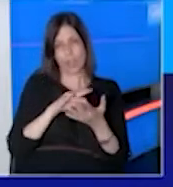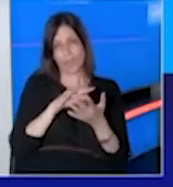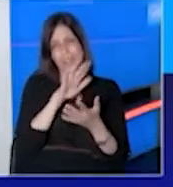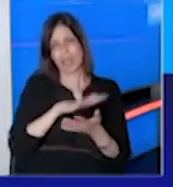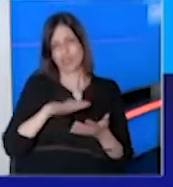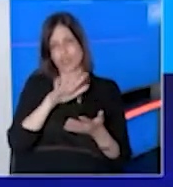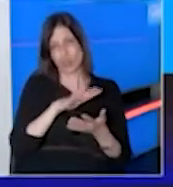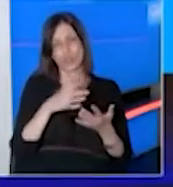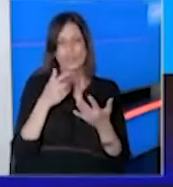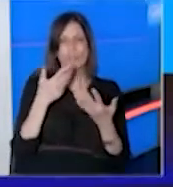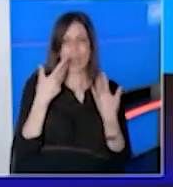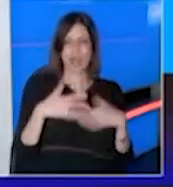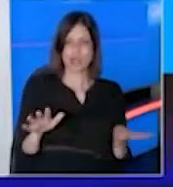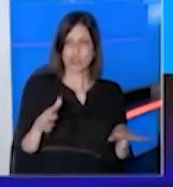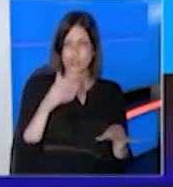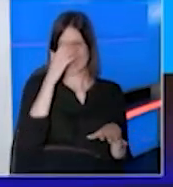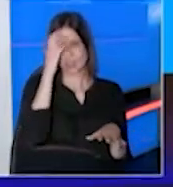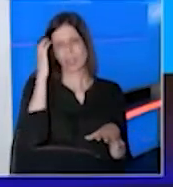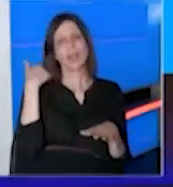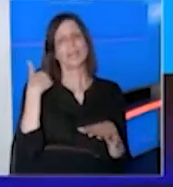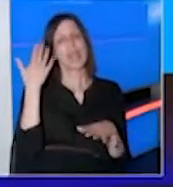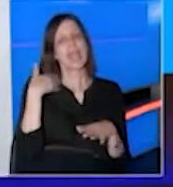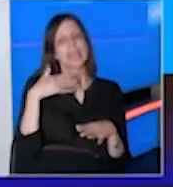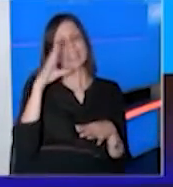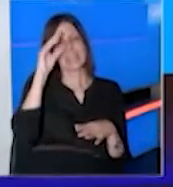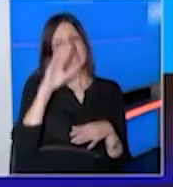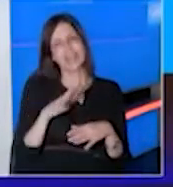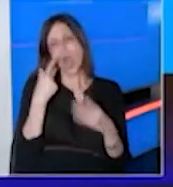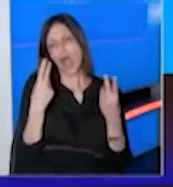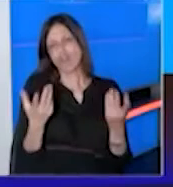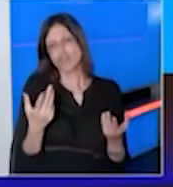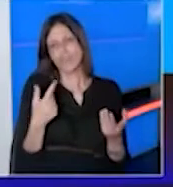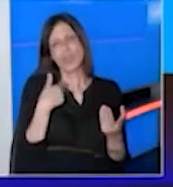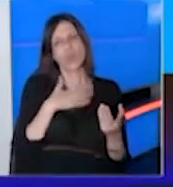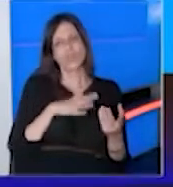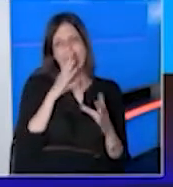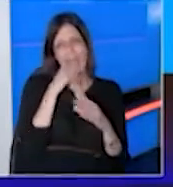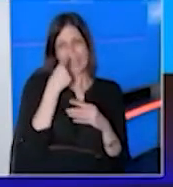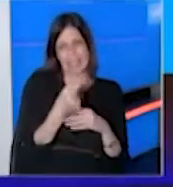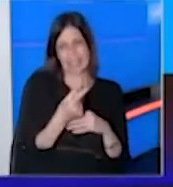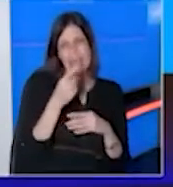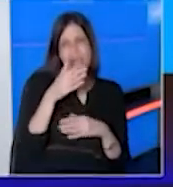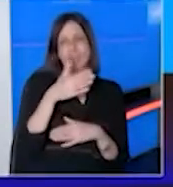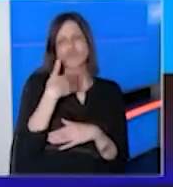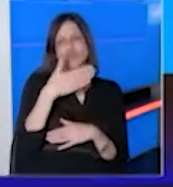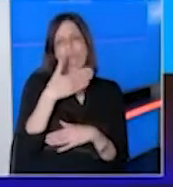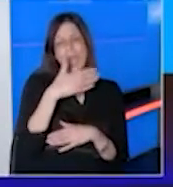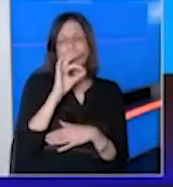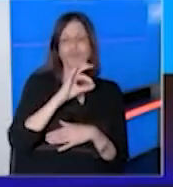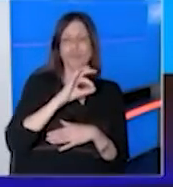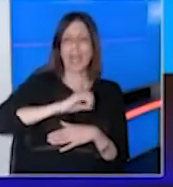אני לא רוצה לדבר על זה, אני לא הייתי מנהיג בג'סי כהן, אני הייתי ילד. אבל זה לא משנה. אני רוצה להגיד לך שהשערים של